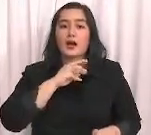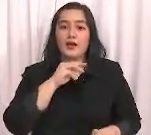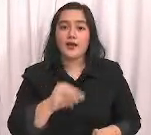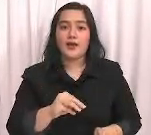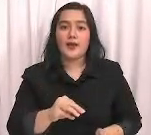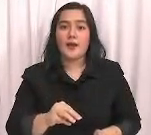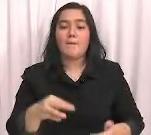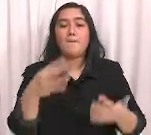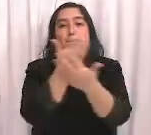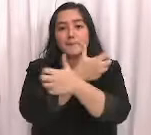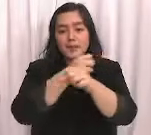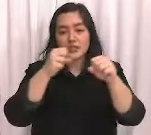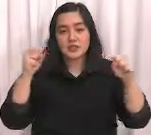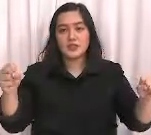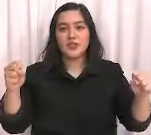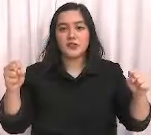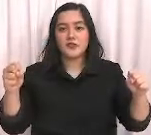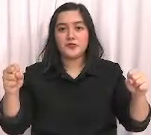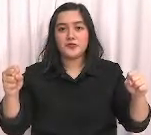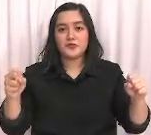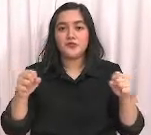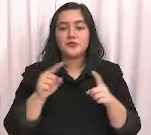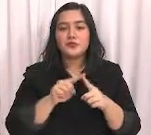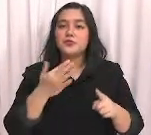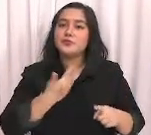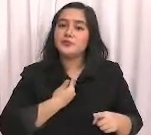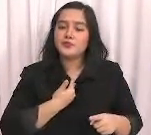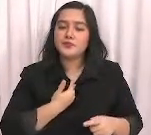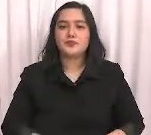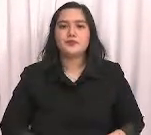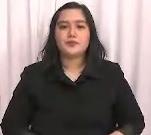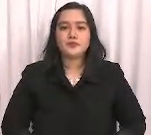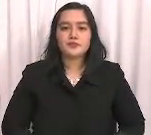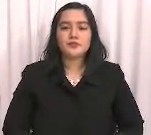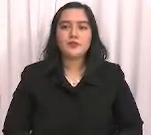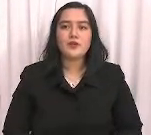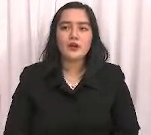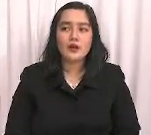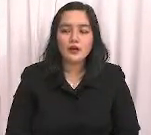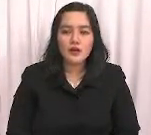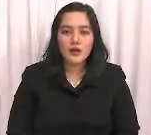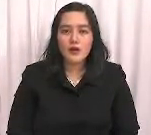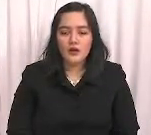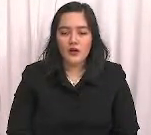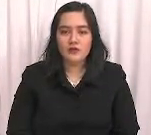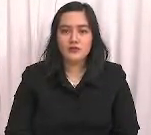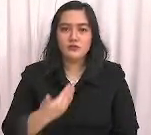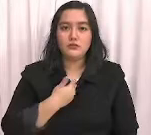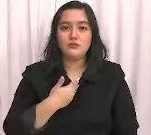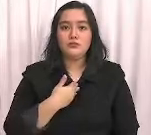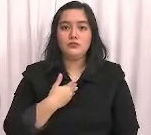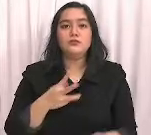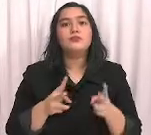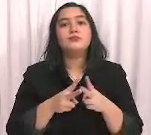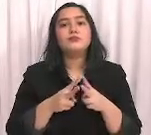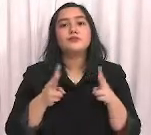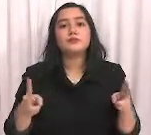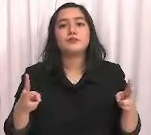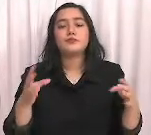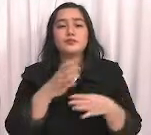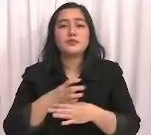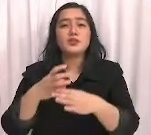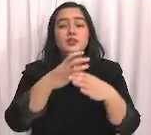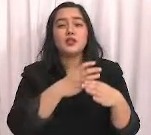magbe-behave ako, hindi ko siya ipapahiya yung asawa ko. Very careful, parang bata pa lang kami ni Julian, we